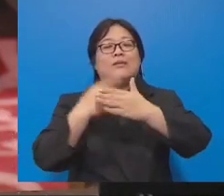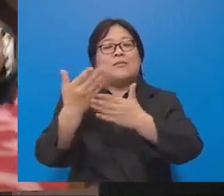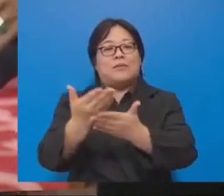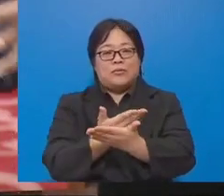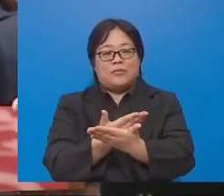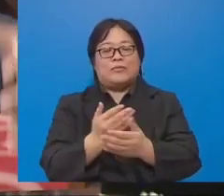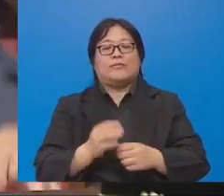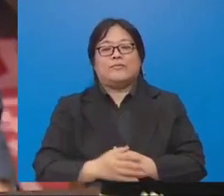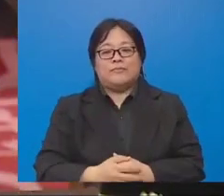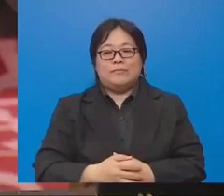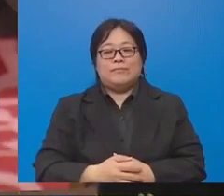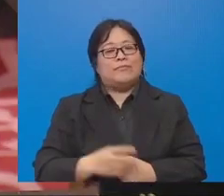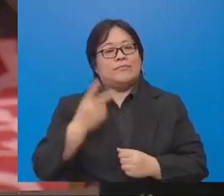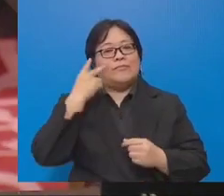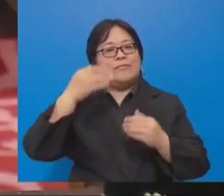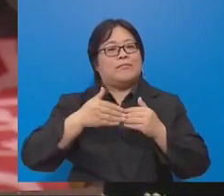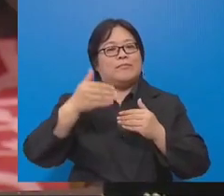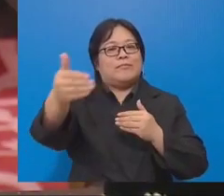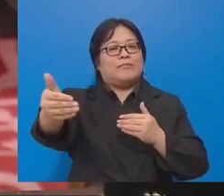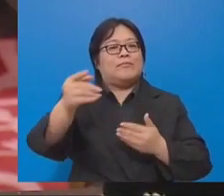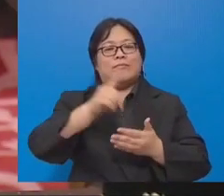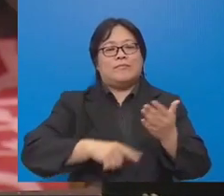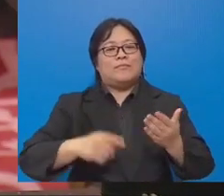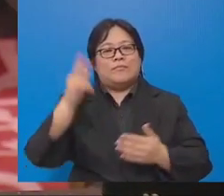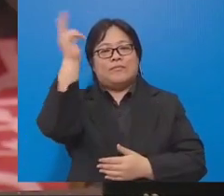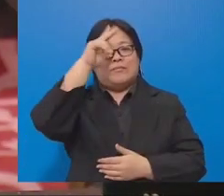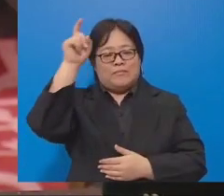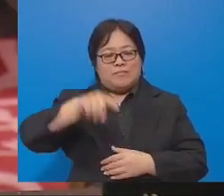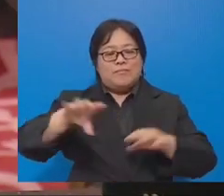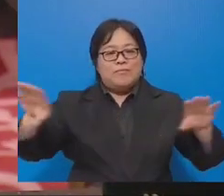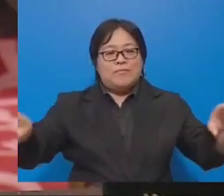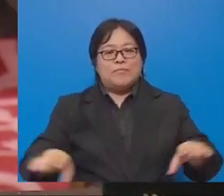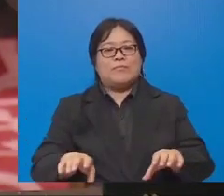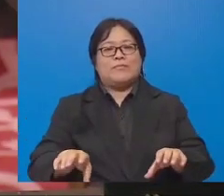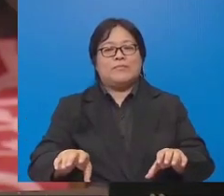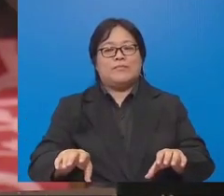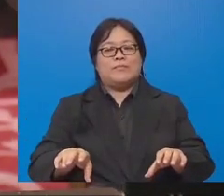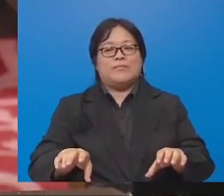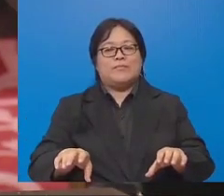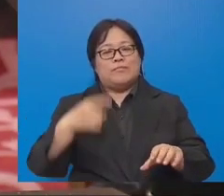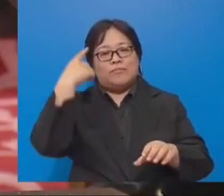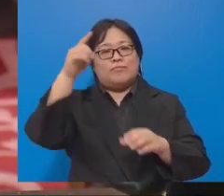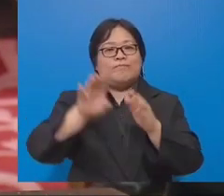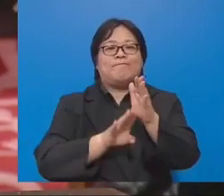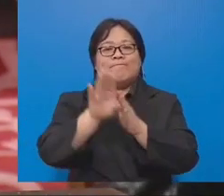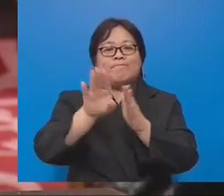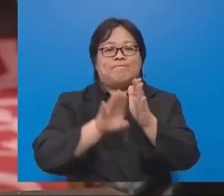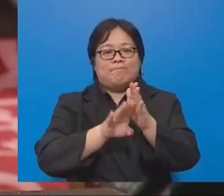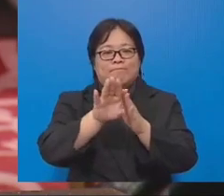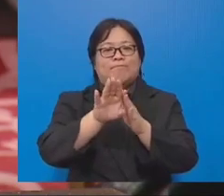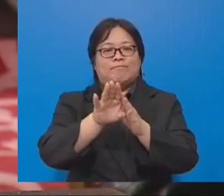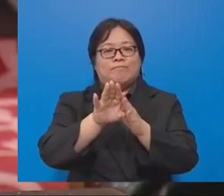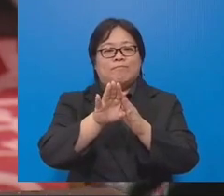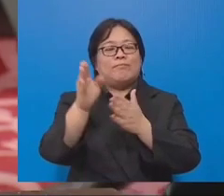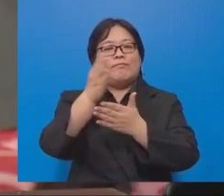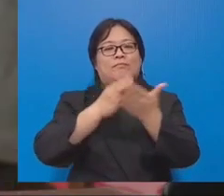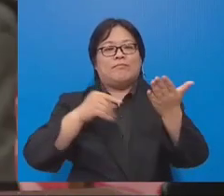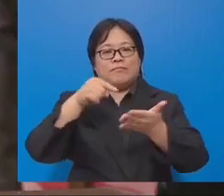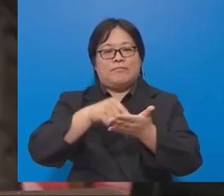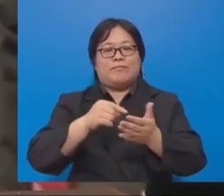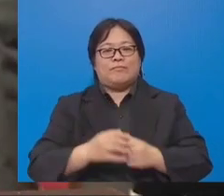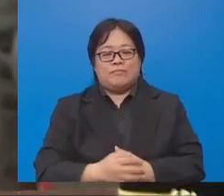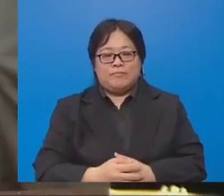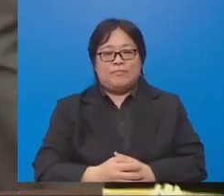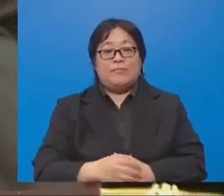baru untuk melihat ke hadapan apa yang harus kerajaan lakukan bersama Putra untuk membangunkan sekto